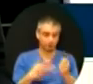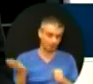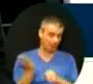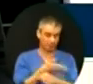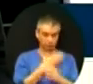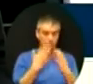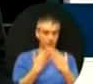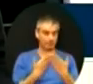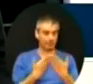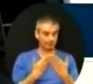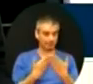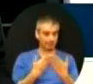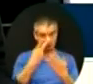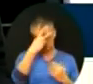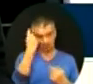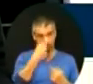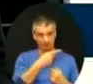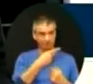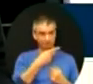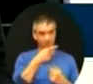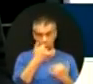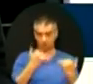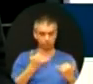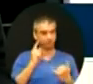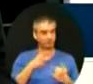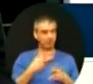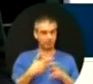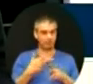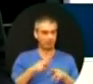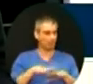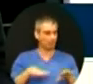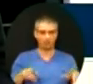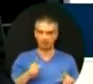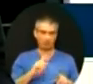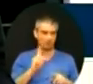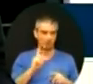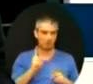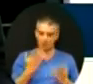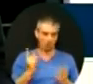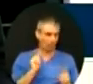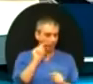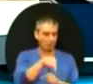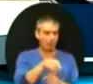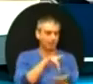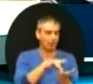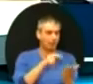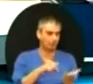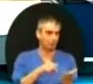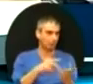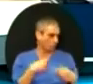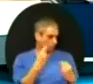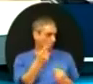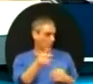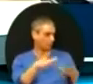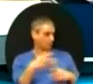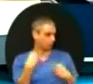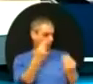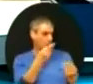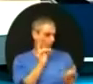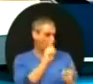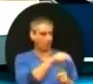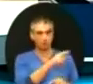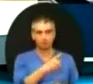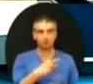בית הכנסת. הערבי הרי הוא עכשיו צריך לנקות את הקרקע, הוא אפילו לא, אין לו נגישות לקרקע. אז תנו לו, אתם הממשלה, שנייה דקה,